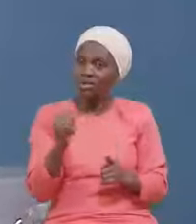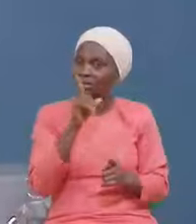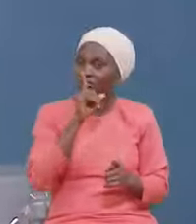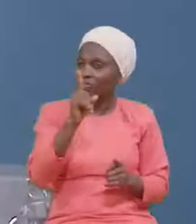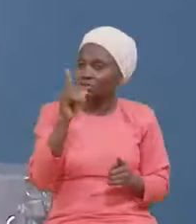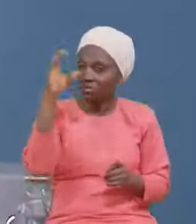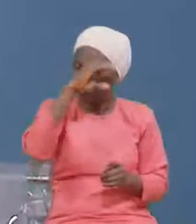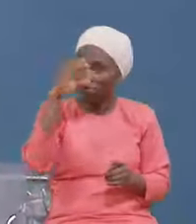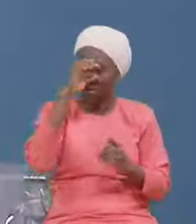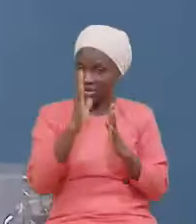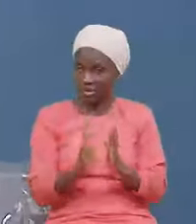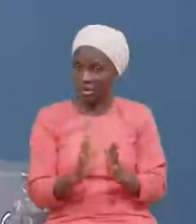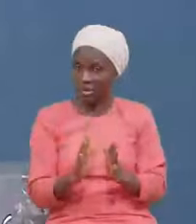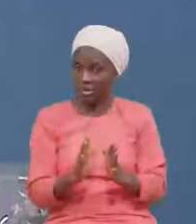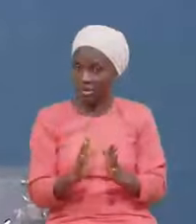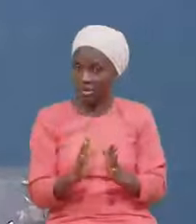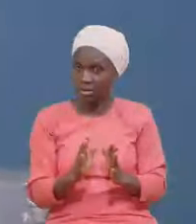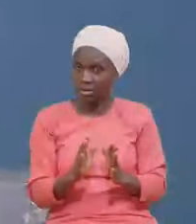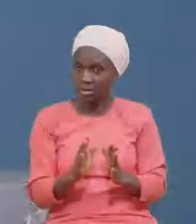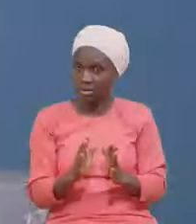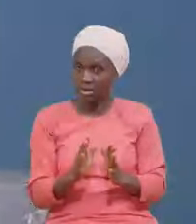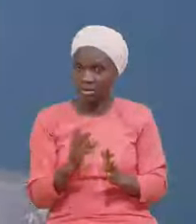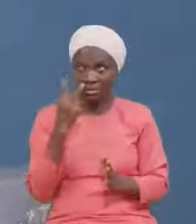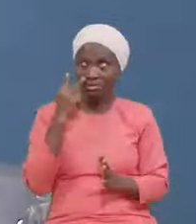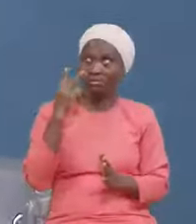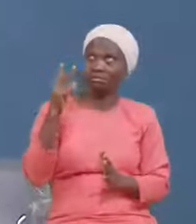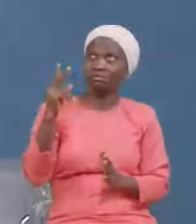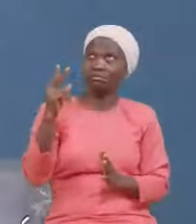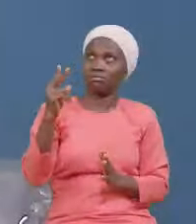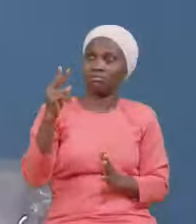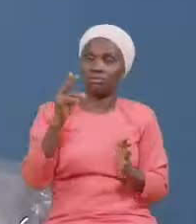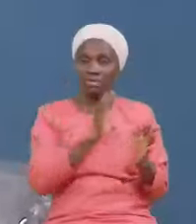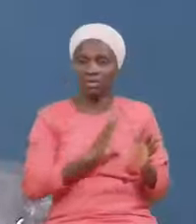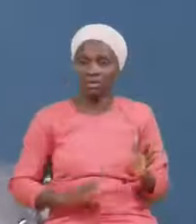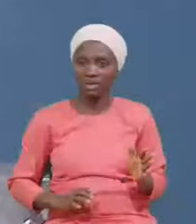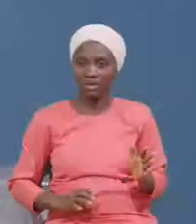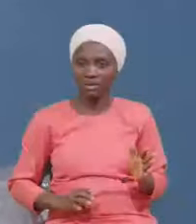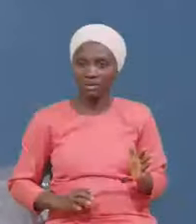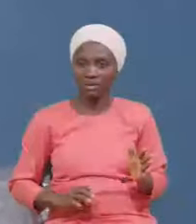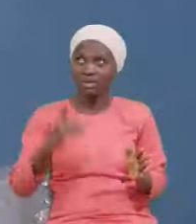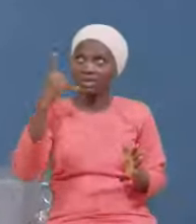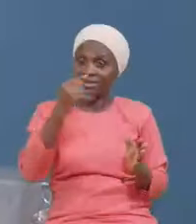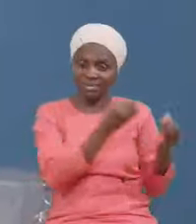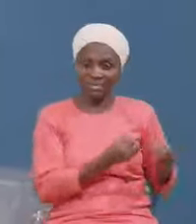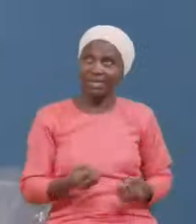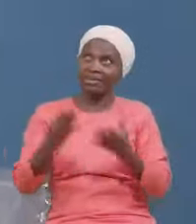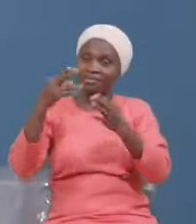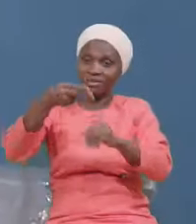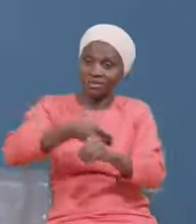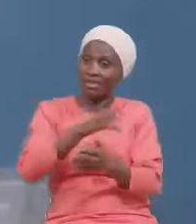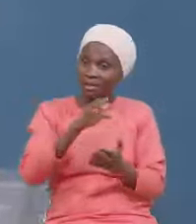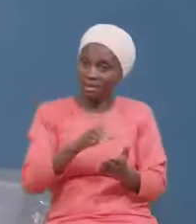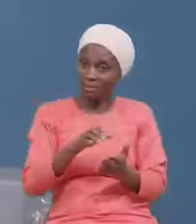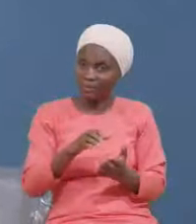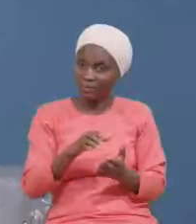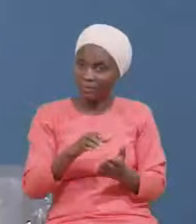సీకర్ నేను జాగృతగా వెదకితే హోల్స్ క్రైస్ట్ ఇదిగో క్రీస్తును వెదకితే sacrificial lamb ఆయన త్యాగం